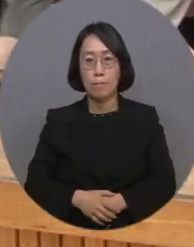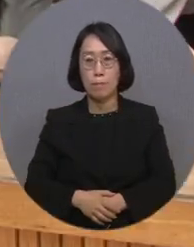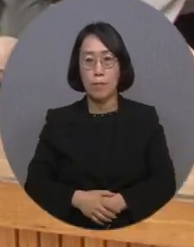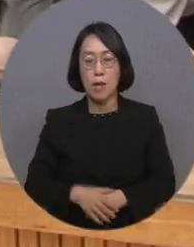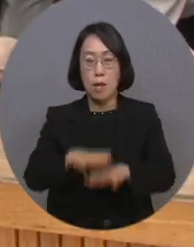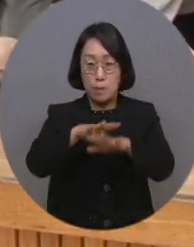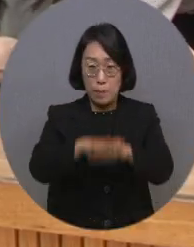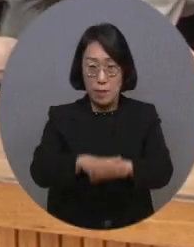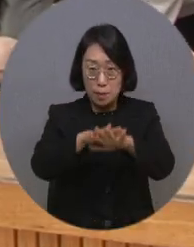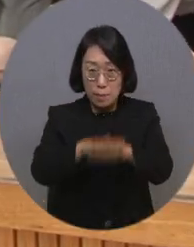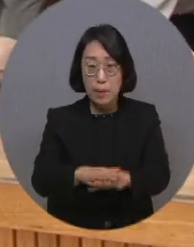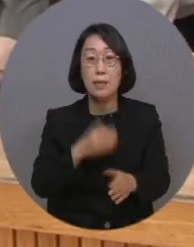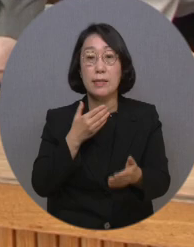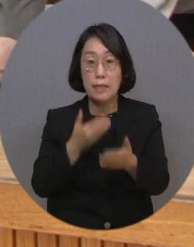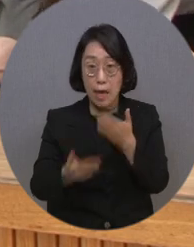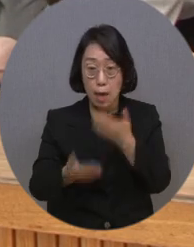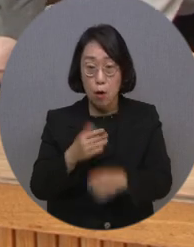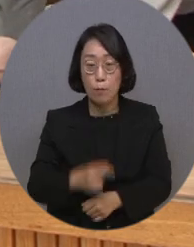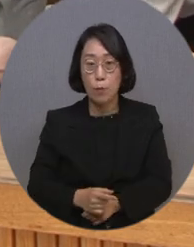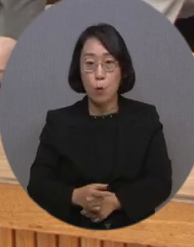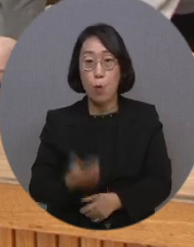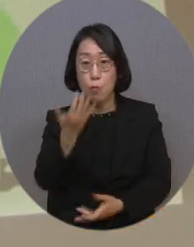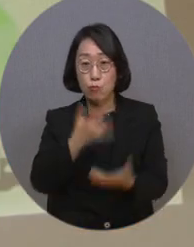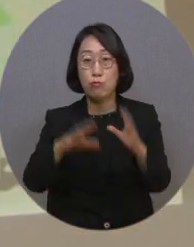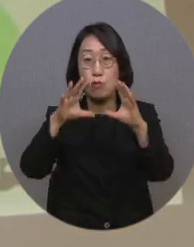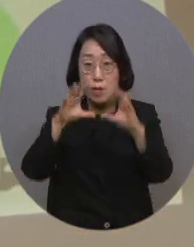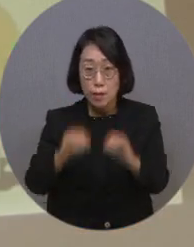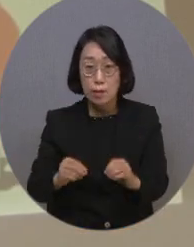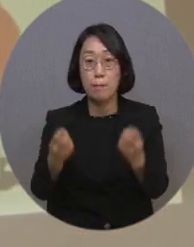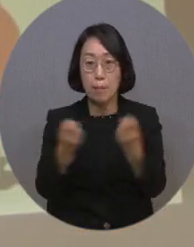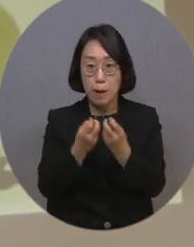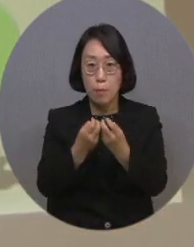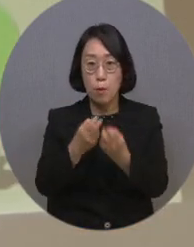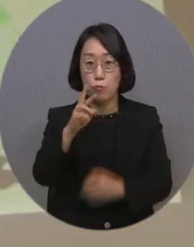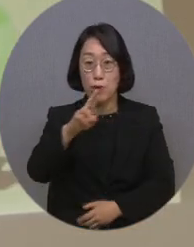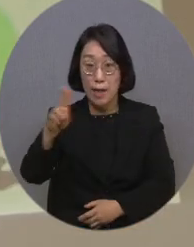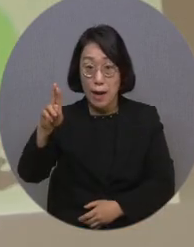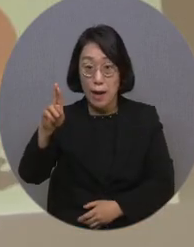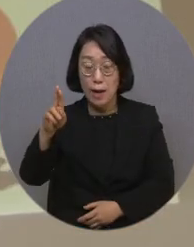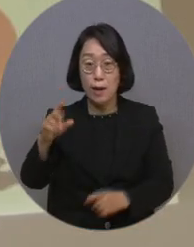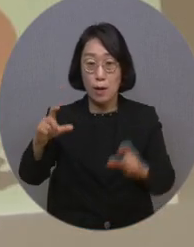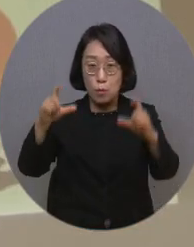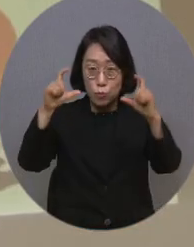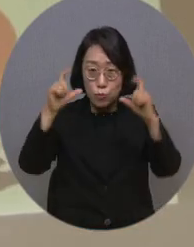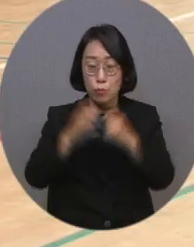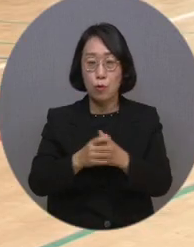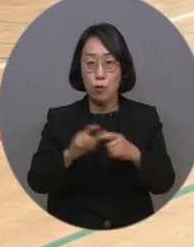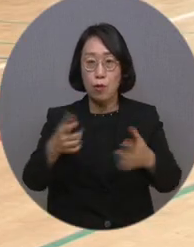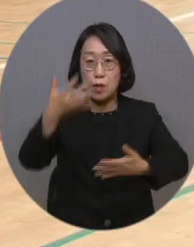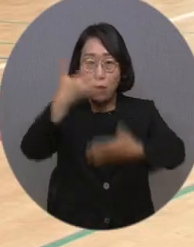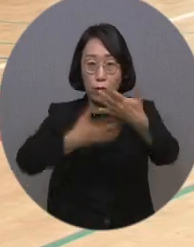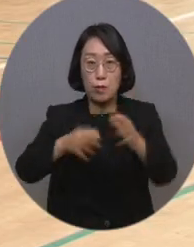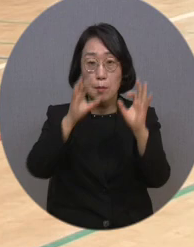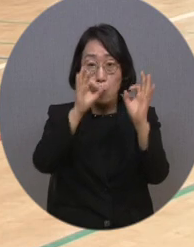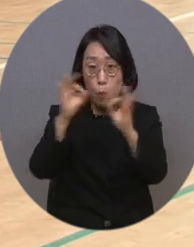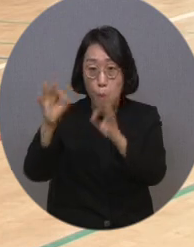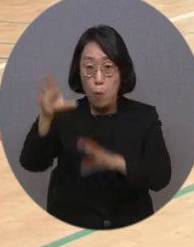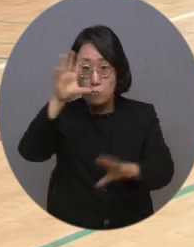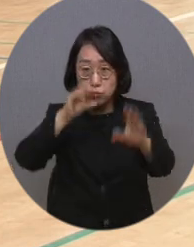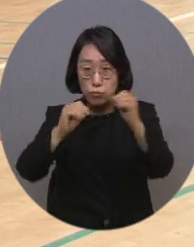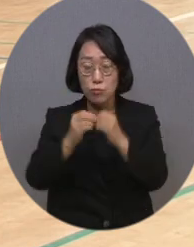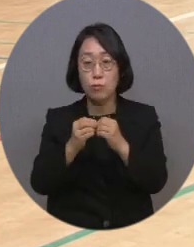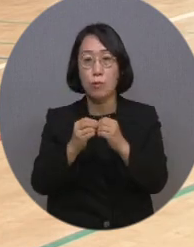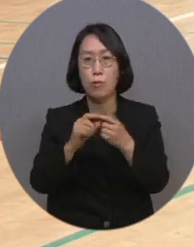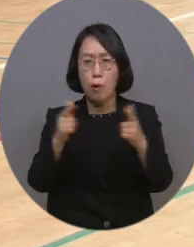CPR 시뮬레이터 체험과 더불어 소화기 화재 진압, VR 1인 방역 체험, VR 컨텐츠 및 시청각 자료 시청